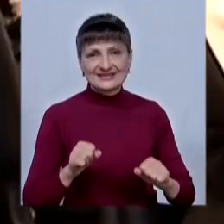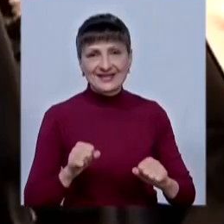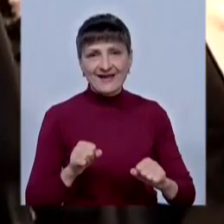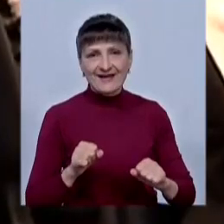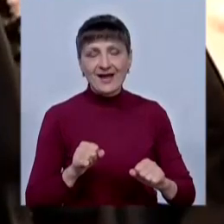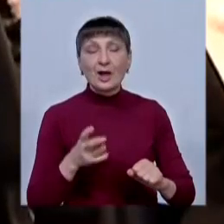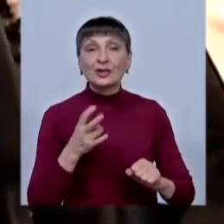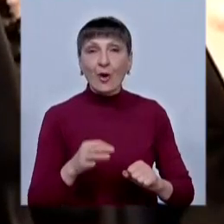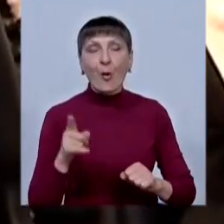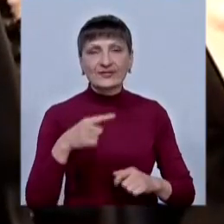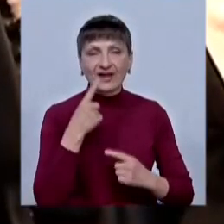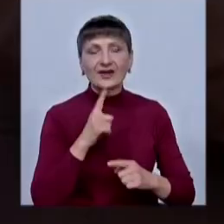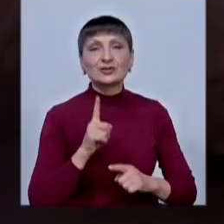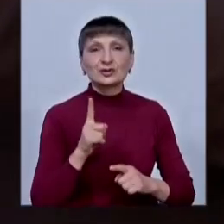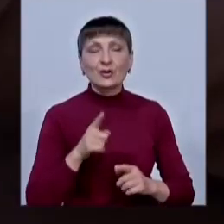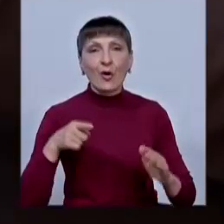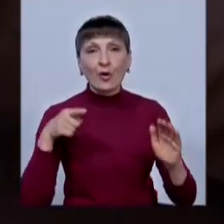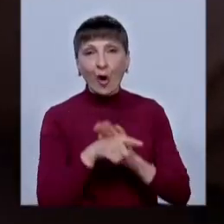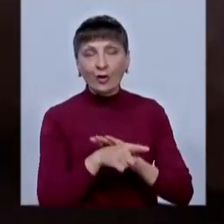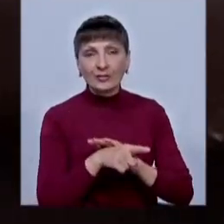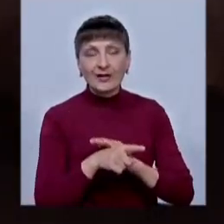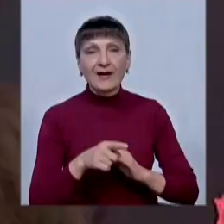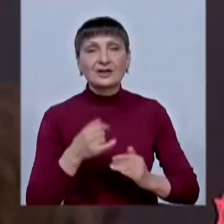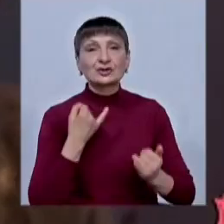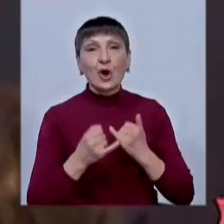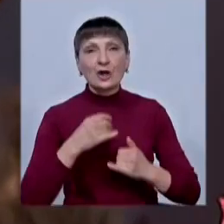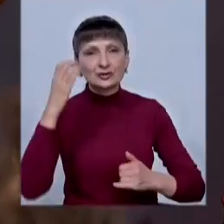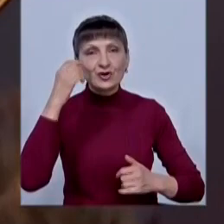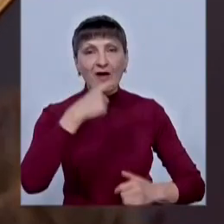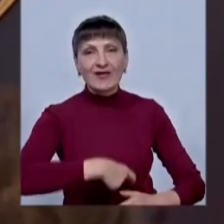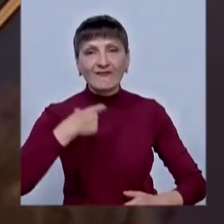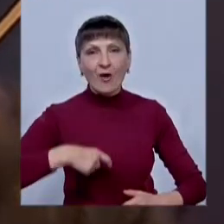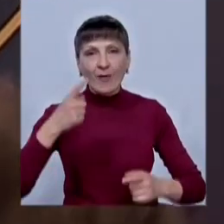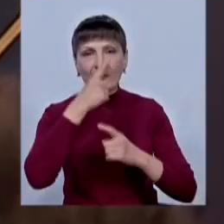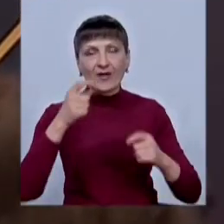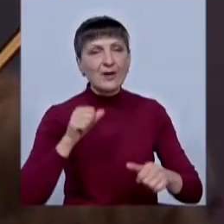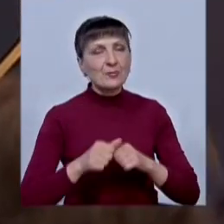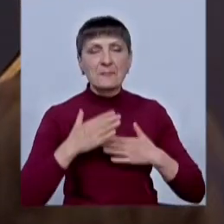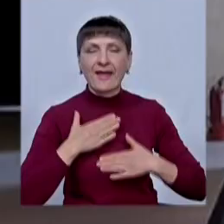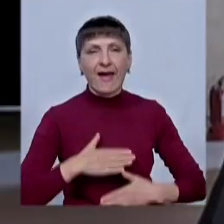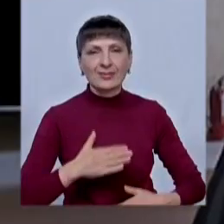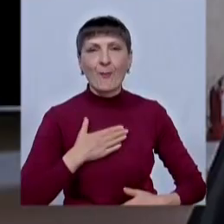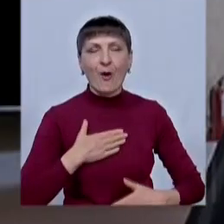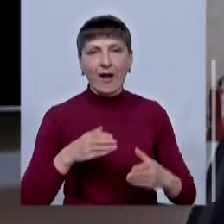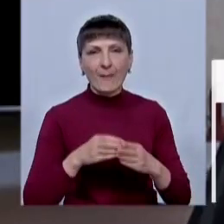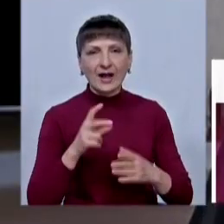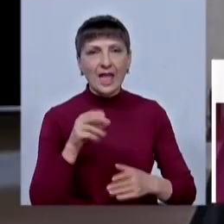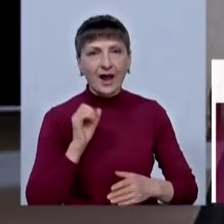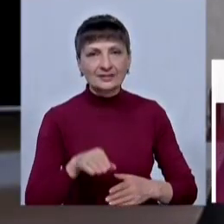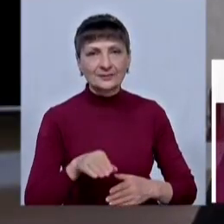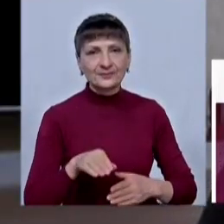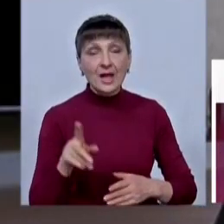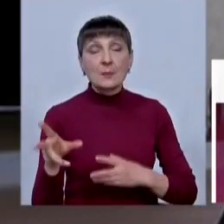поле однако метр признается что голы забитые игроками в желто черной форме объявлять особенно приятно и мы очень тесно